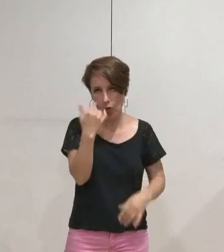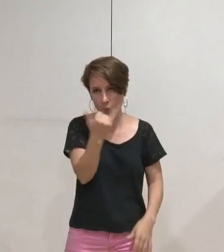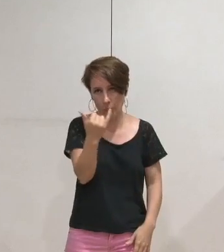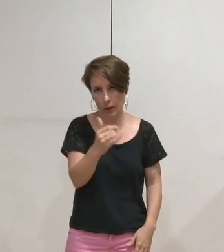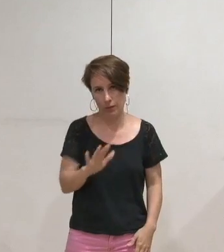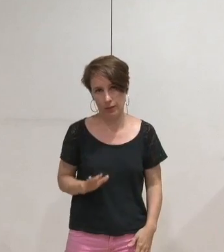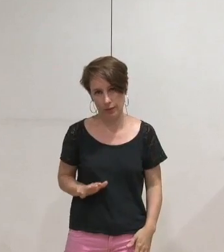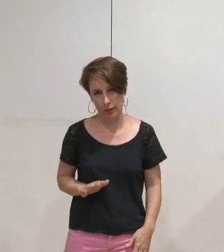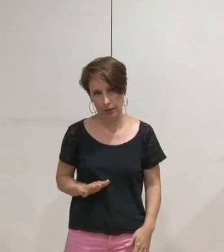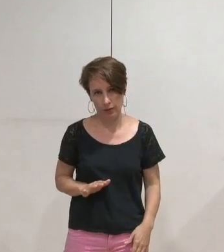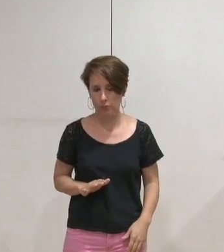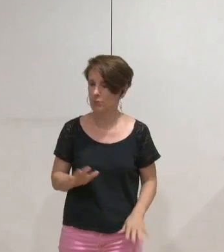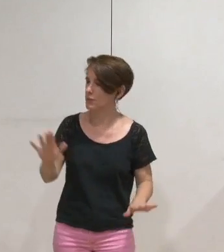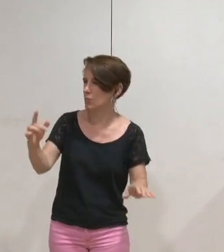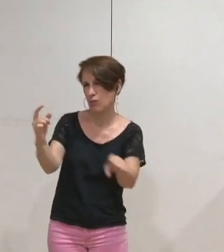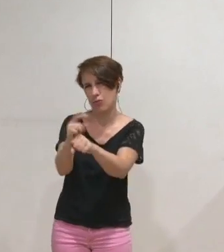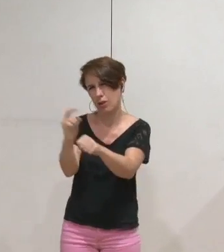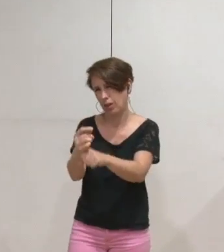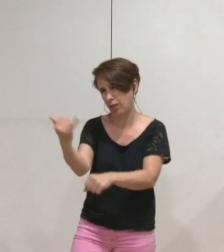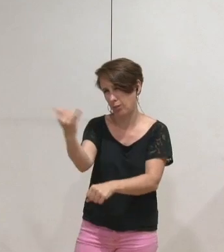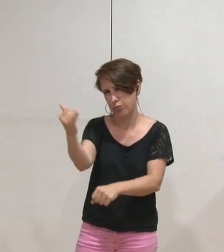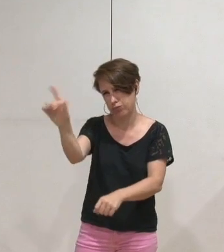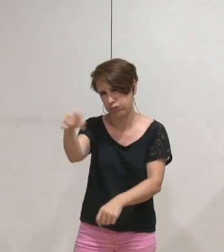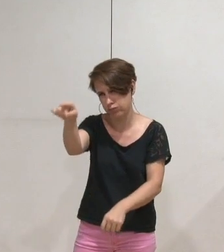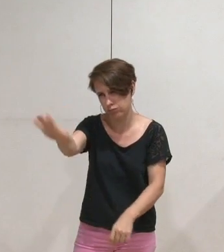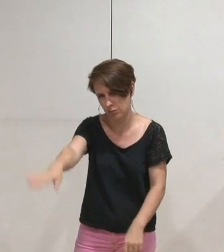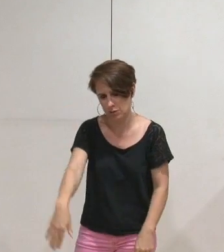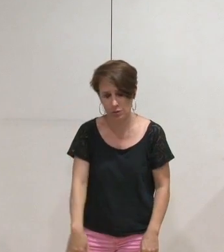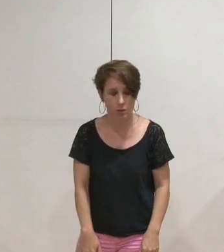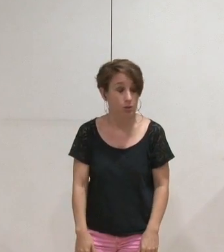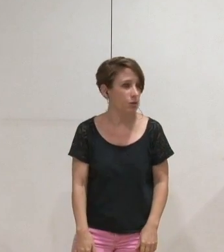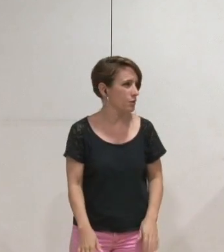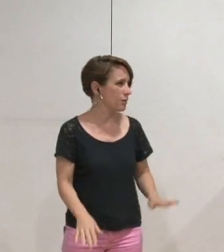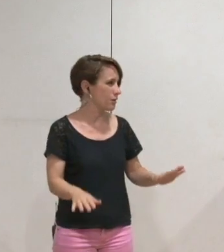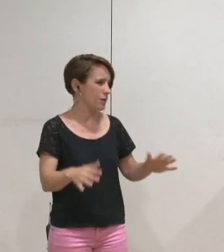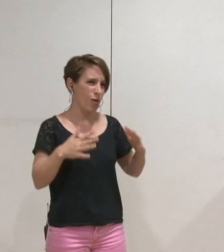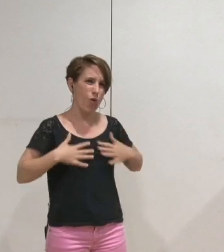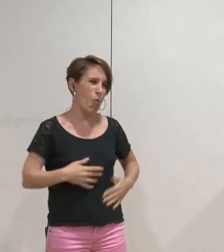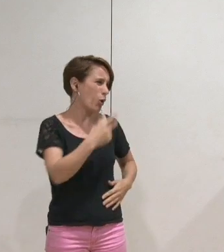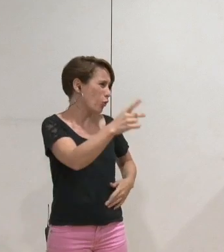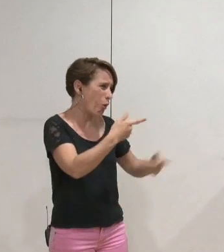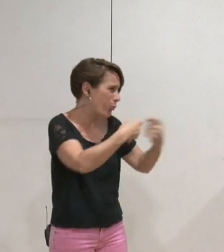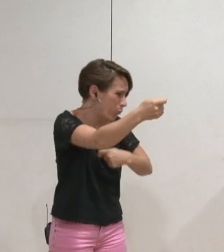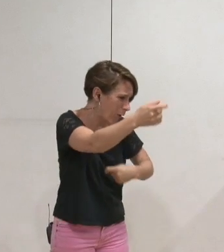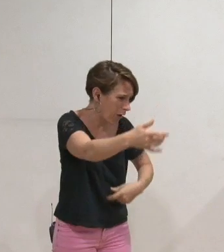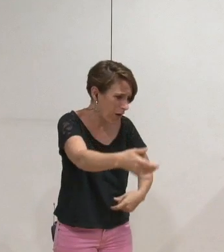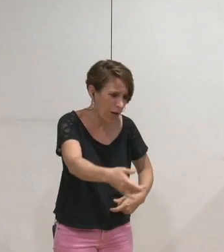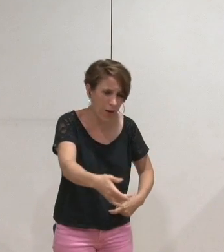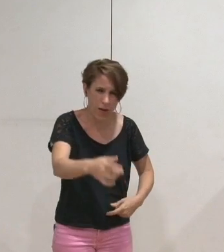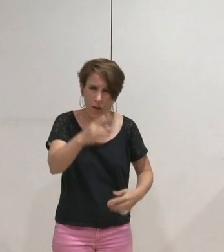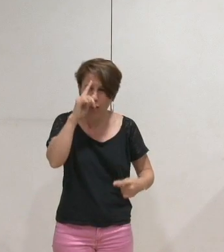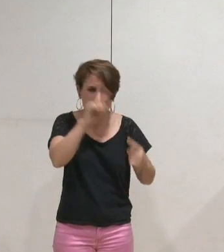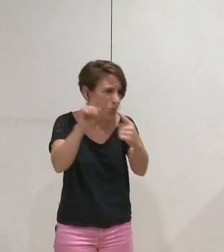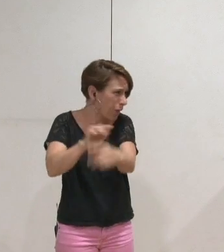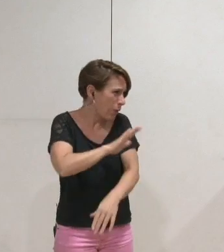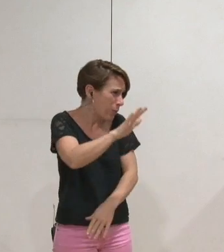voilà commentaire est déplacé voilà c'est votre comportement qui est déplacé sur un certain nombre de sujets et